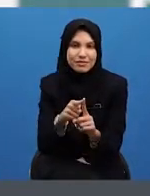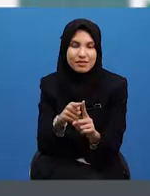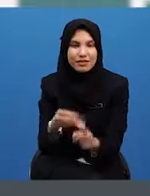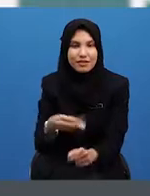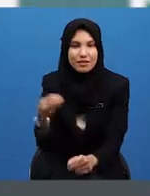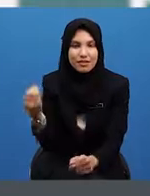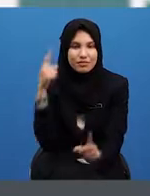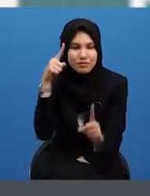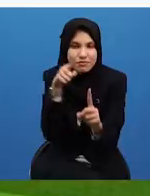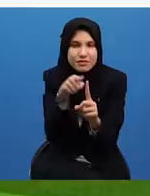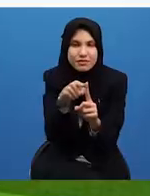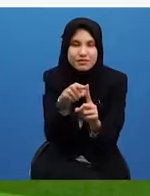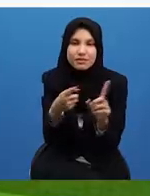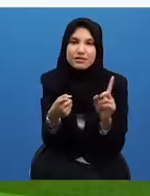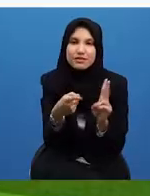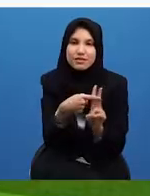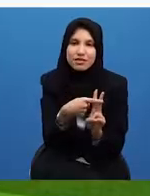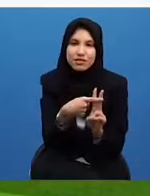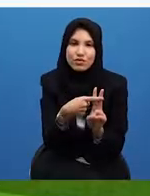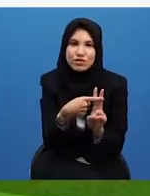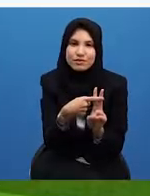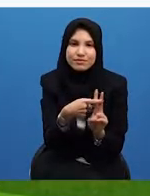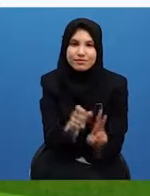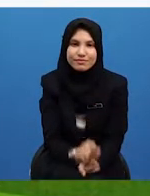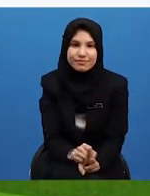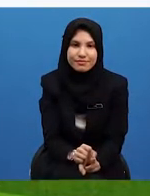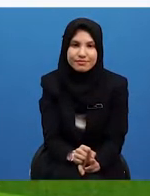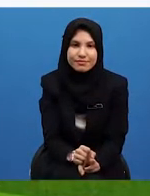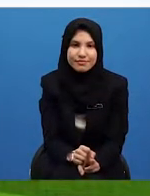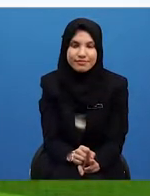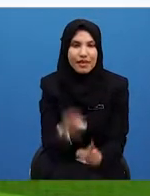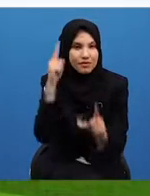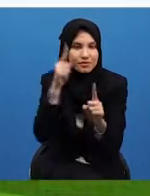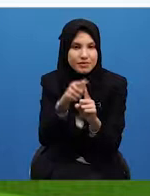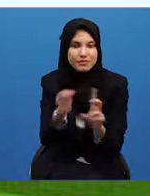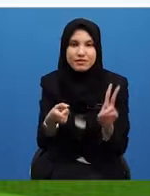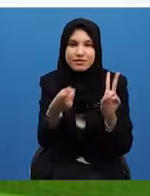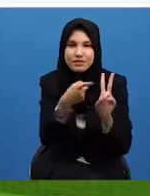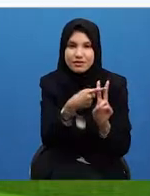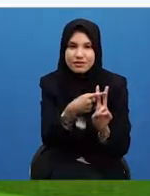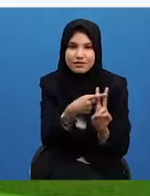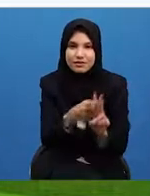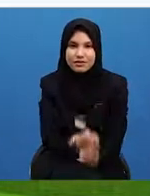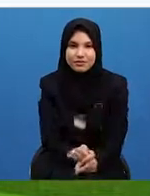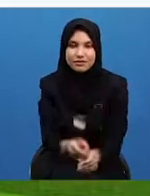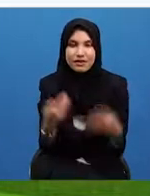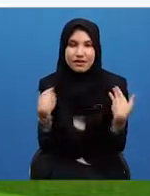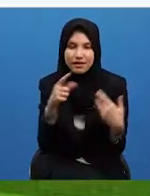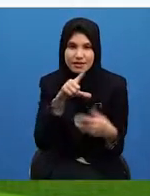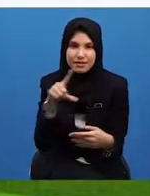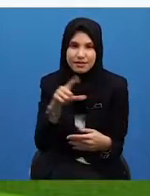objektif pembelajaran yang kedua objektif pembelajaran yang kedua adalah